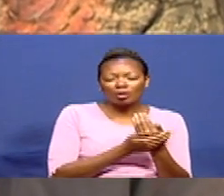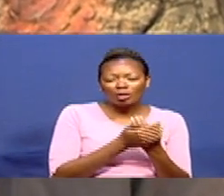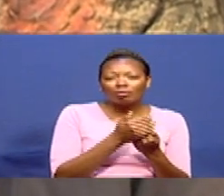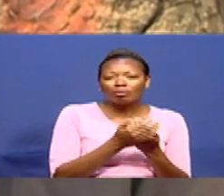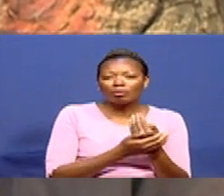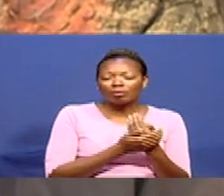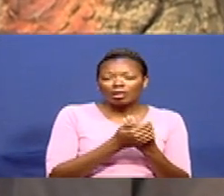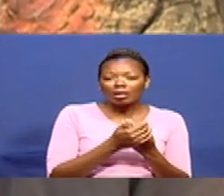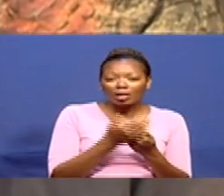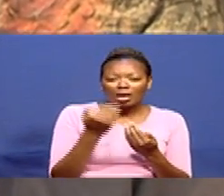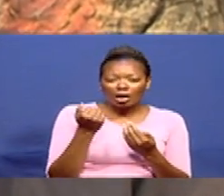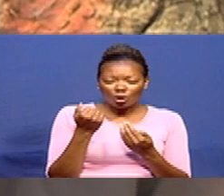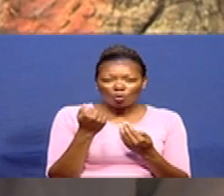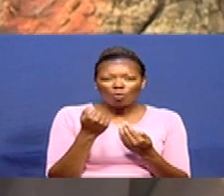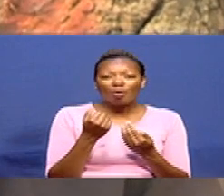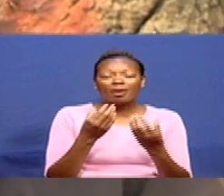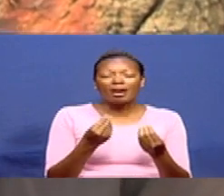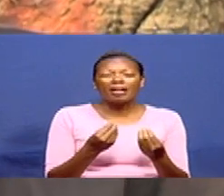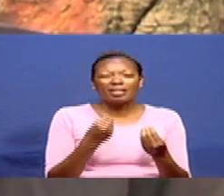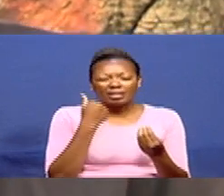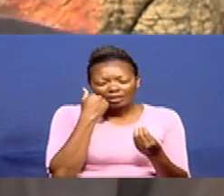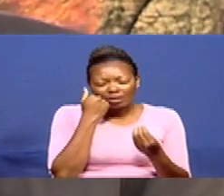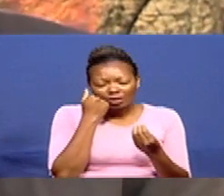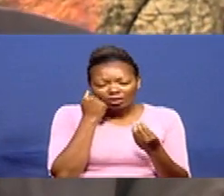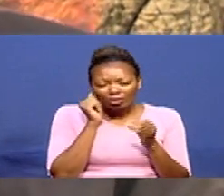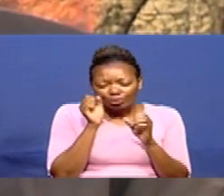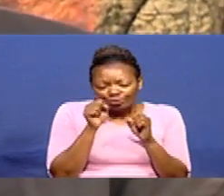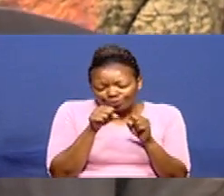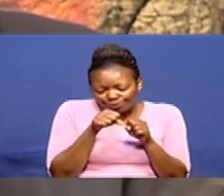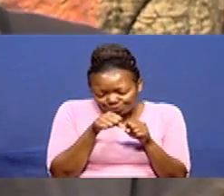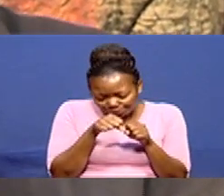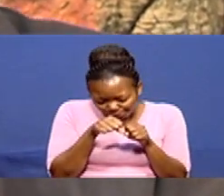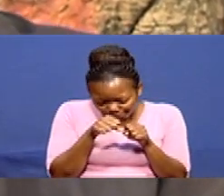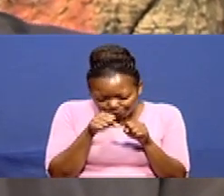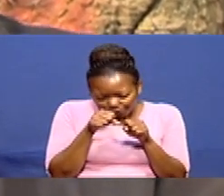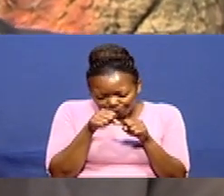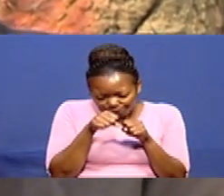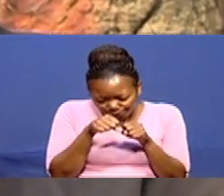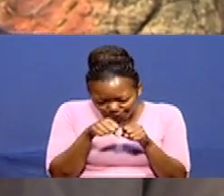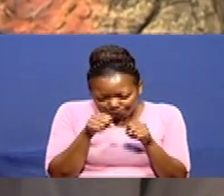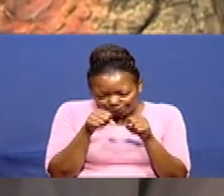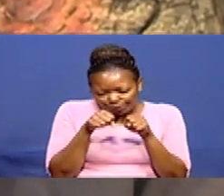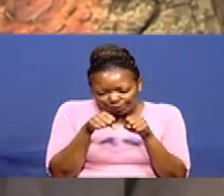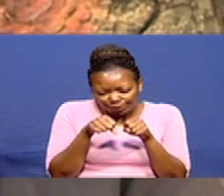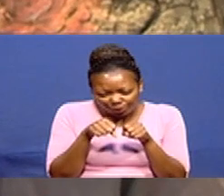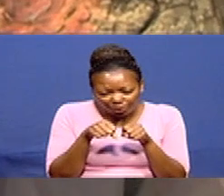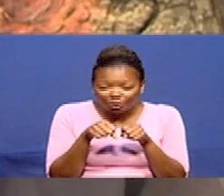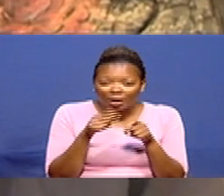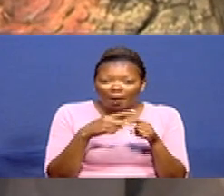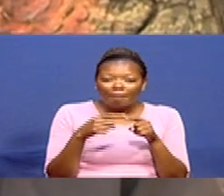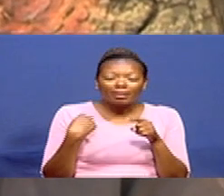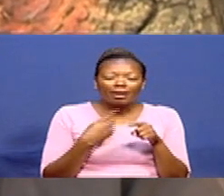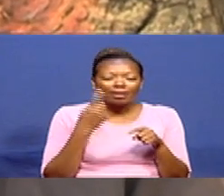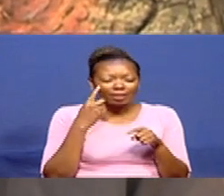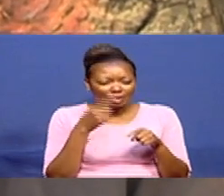ile zinaanza kuchikunja na kulemewa kidogo. Hiyo ugonjwa kuna dawa tu